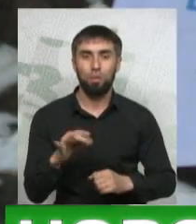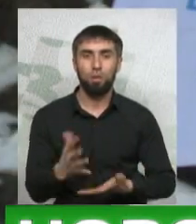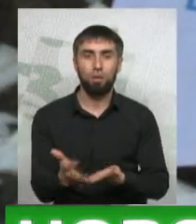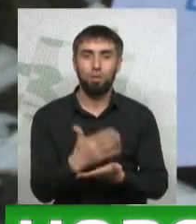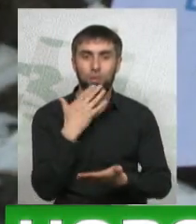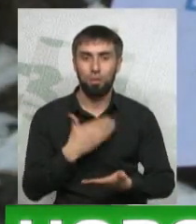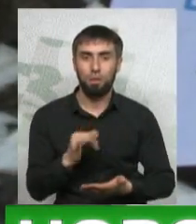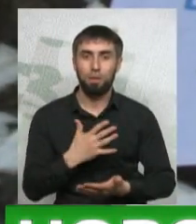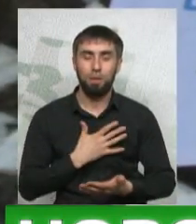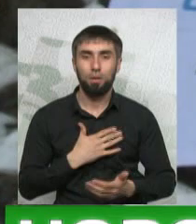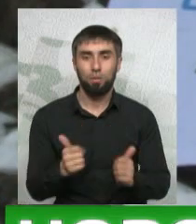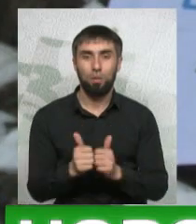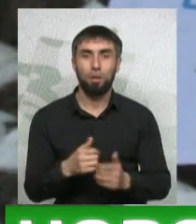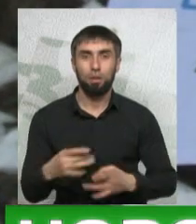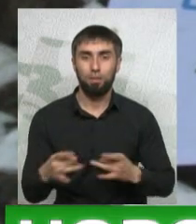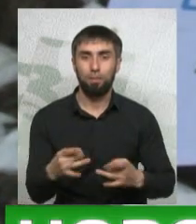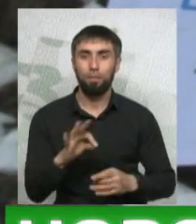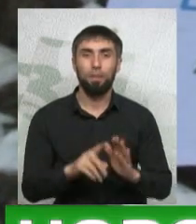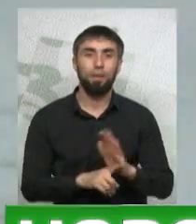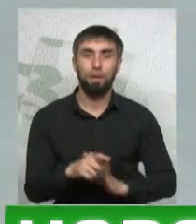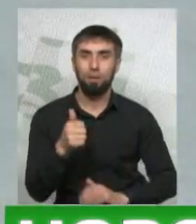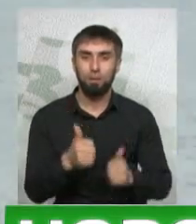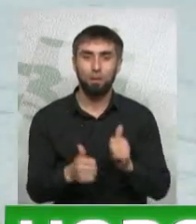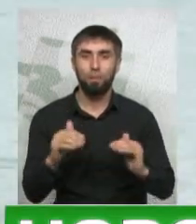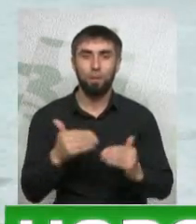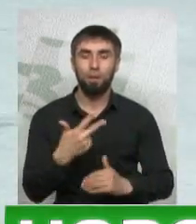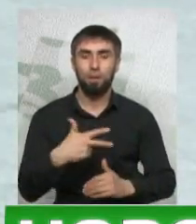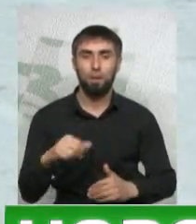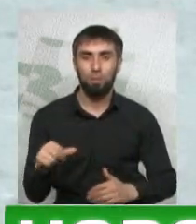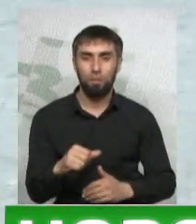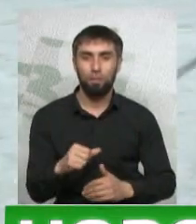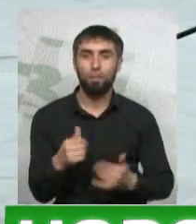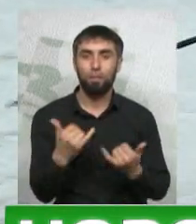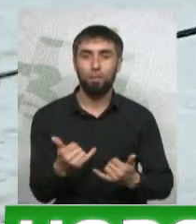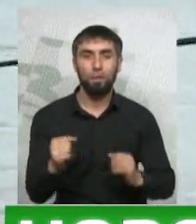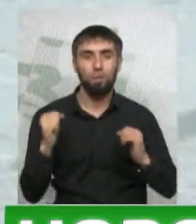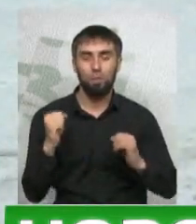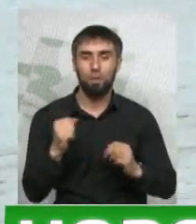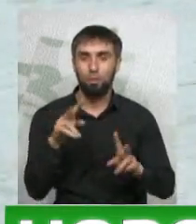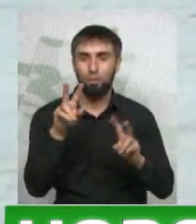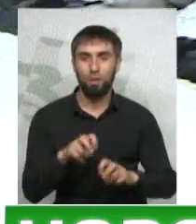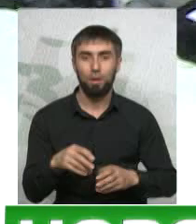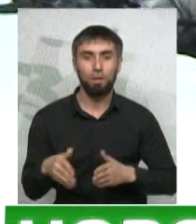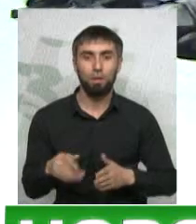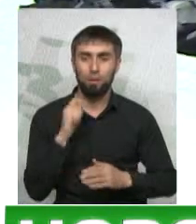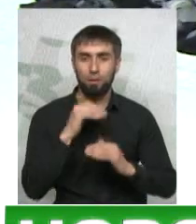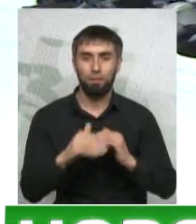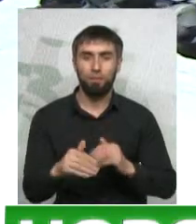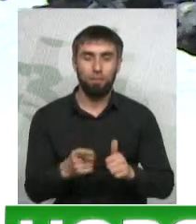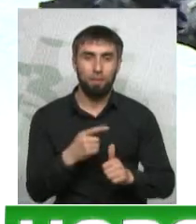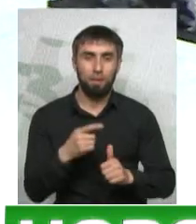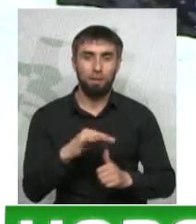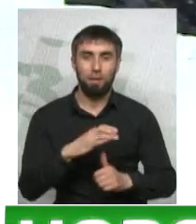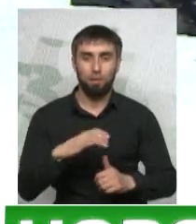любителей из нашего и соседних регионов до начала соревнований меньше 30 минут Сейчас спортсмены проверяют трассу первый раз на